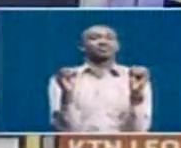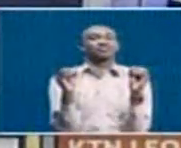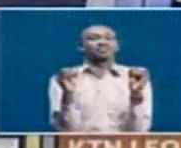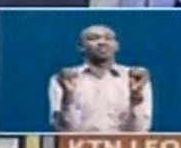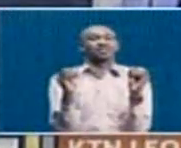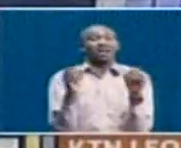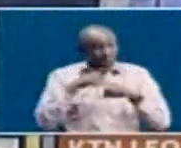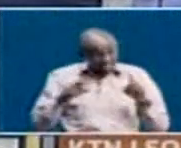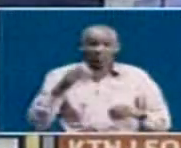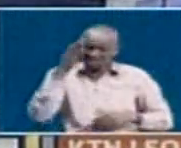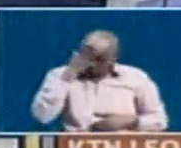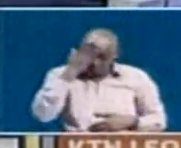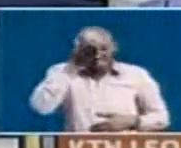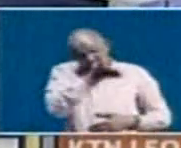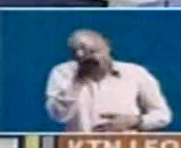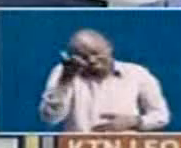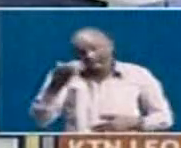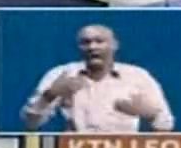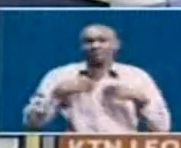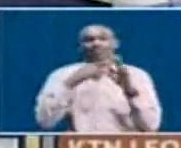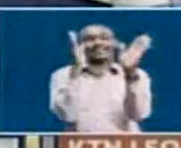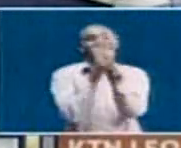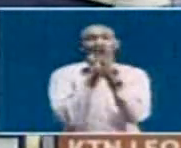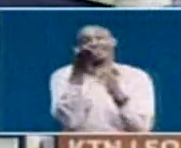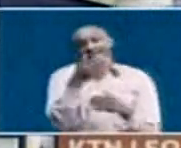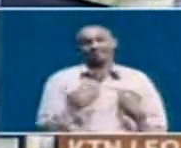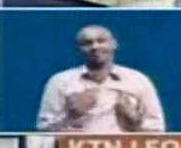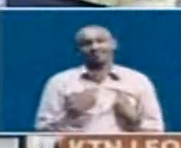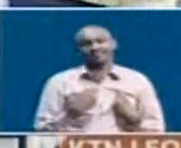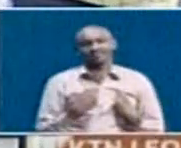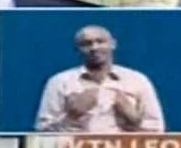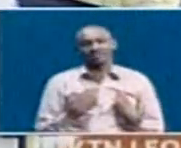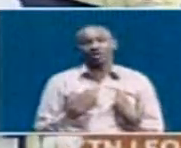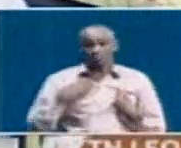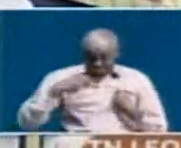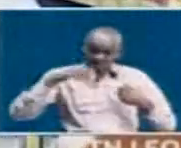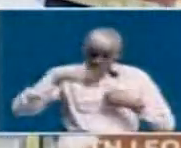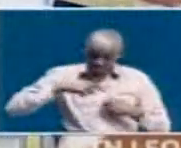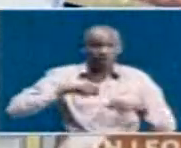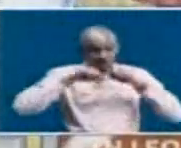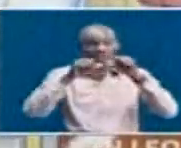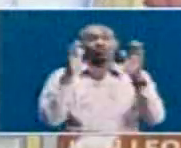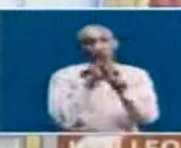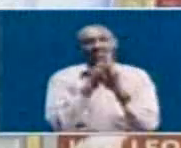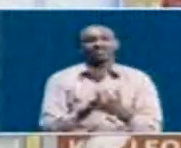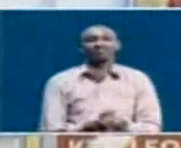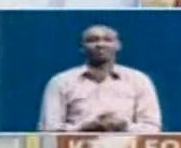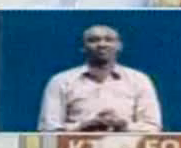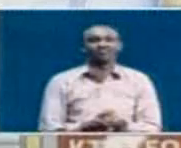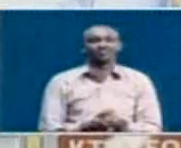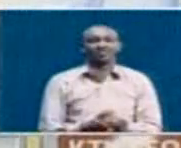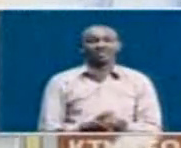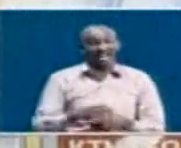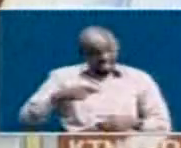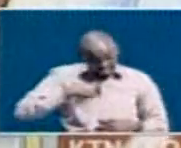Wasikie, lakini tunazo sana na tunzificha. Wakaseka, tutaendelea kuzificha. Wasikie baba akasema sisi wanawake